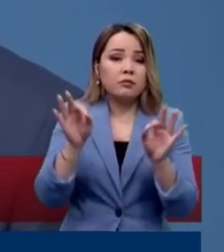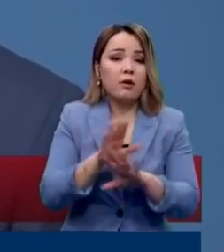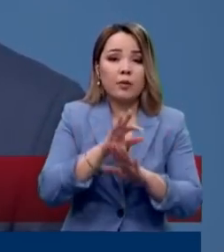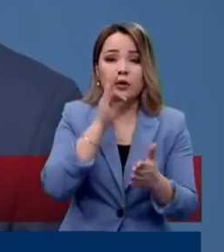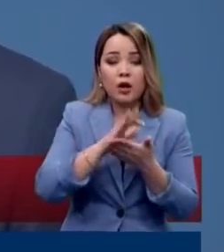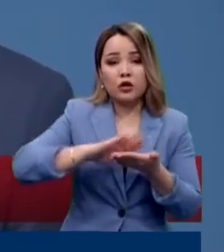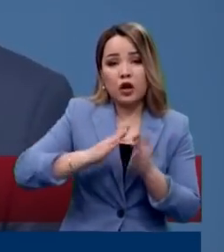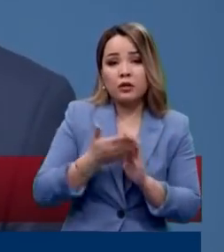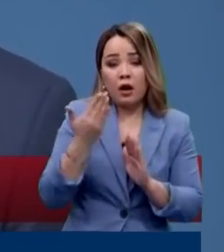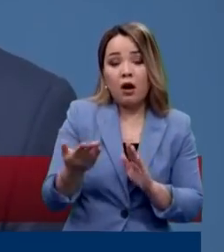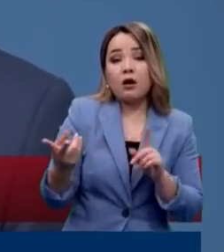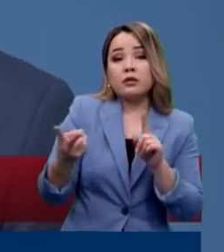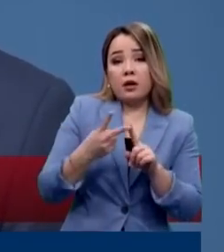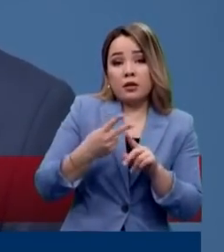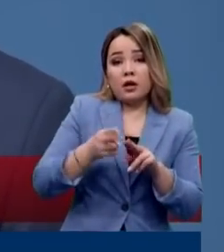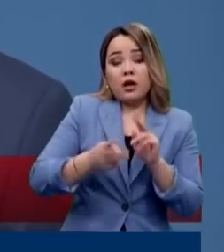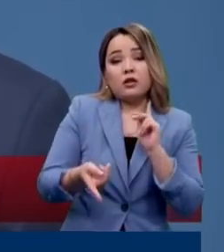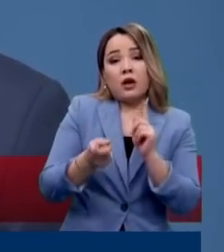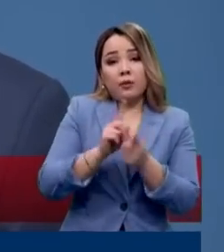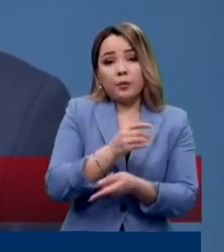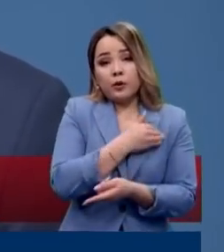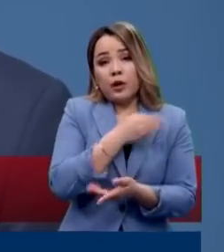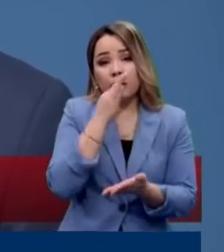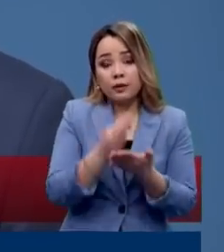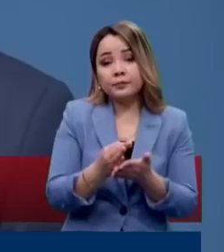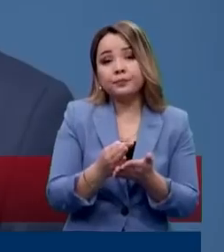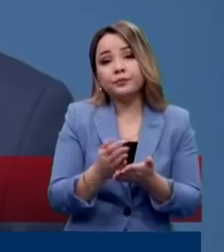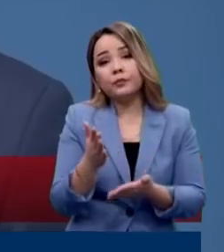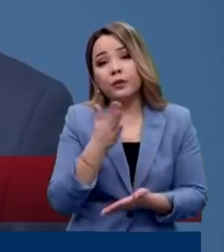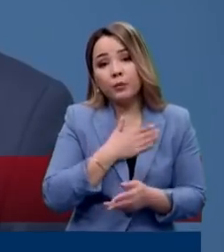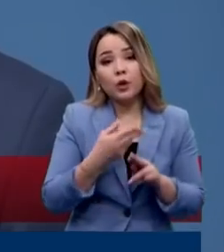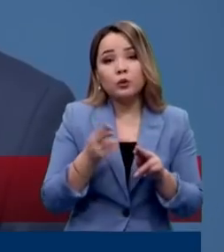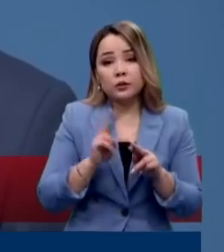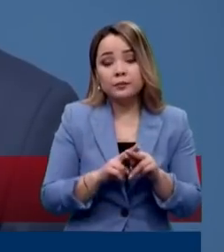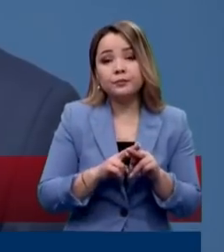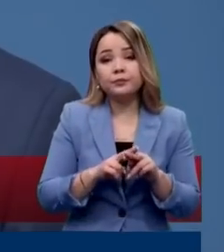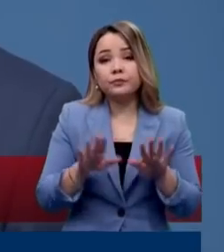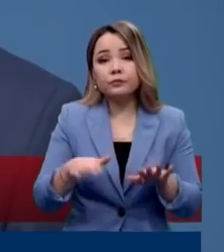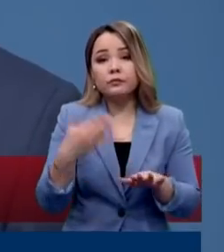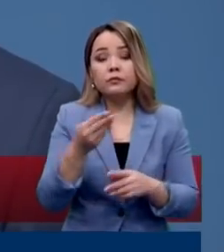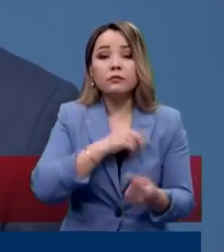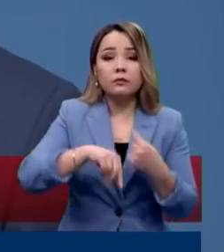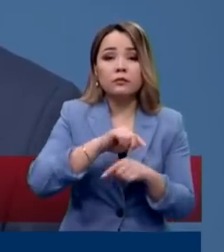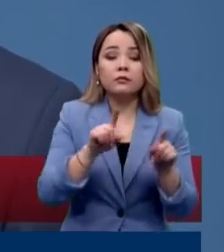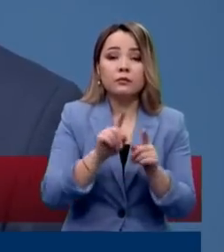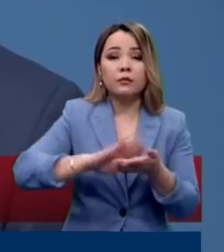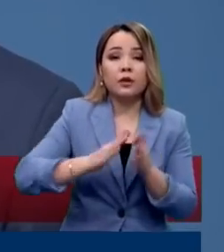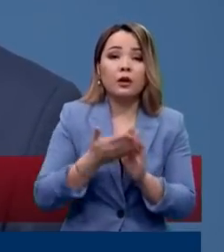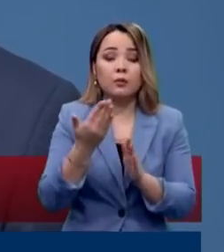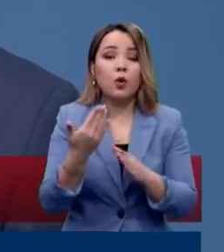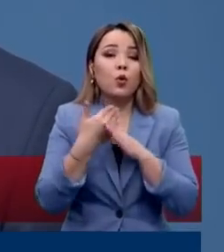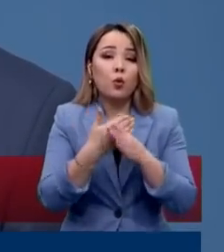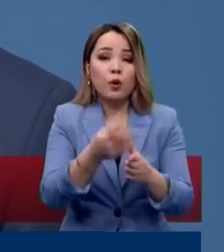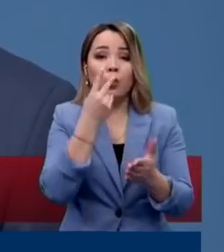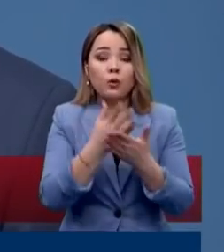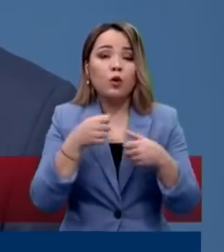біріншіден. Екіншіден трансформацияға келетін болсақ, біз онсыз да кәсіпкерлерге көмек